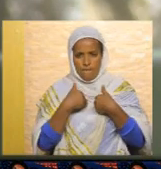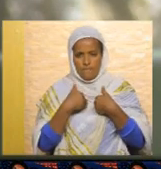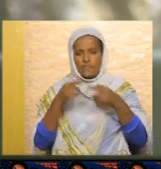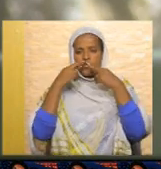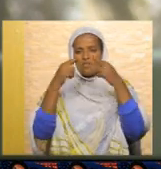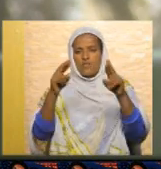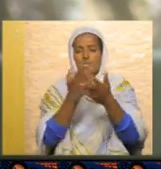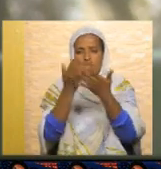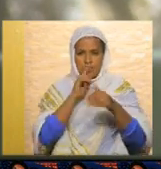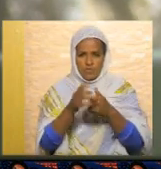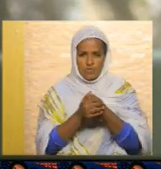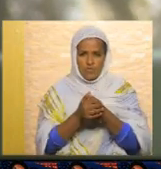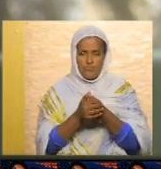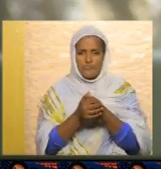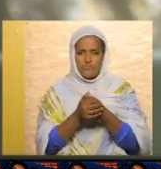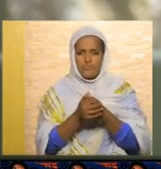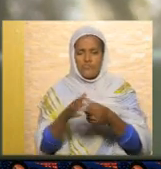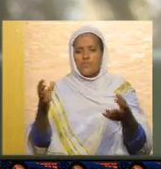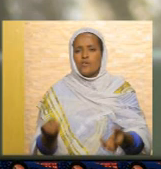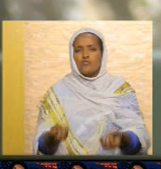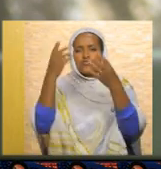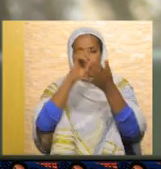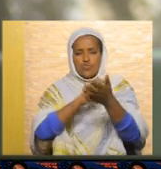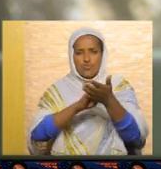እንደሚታዩ ነው ያገኘኋቸው መረጃዎች በሙሉ።